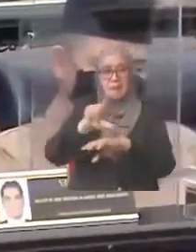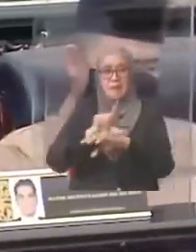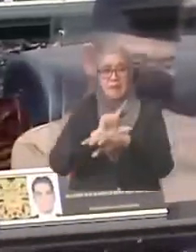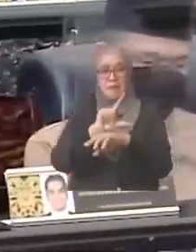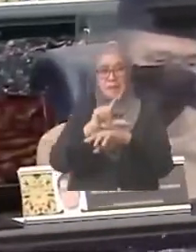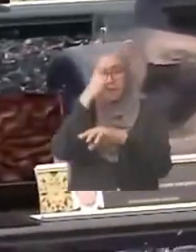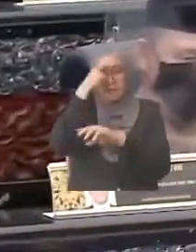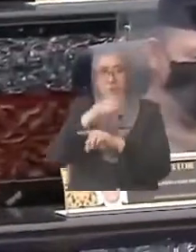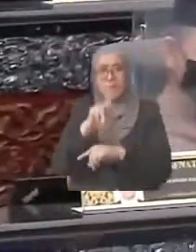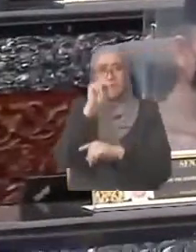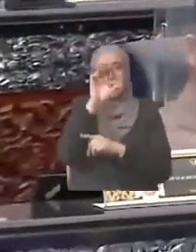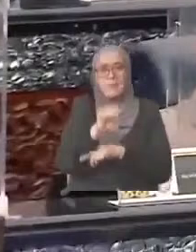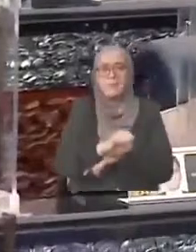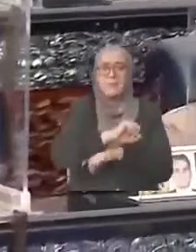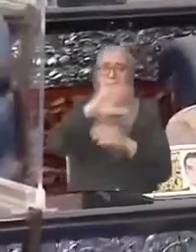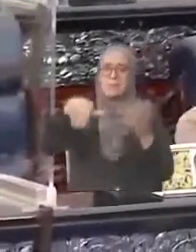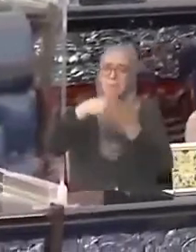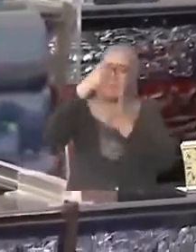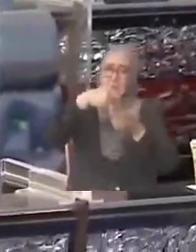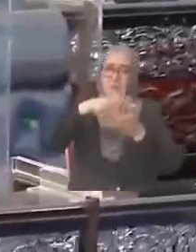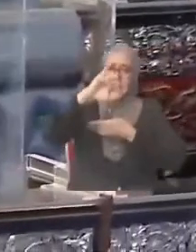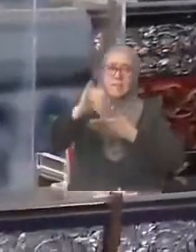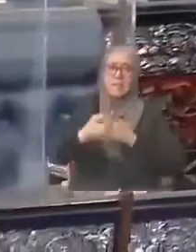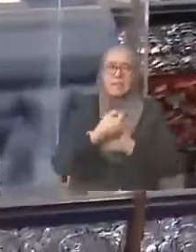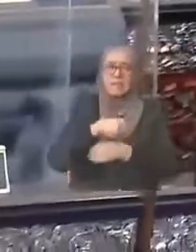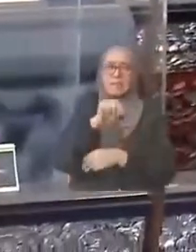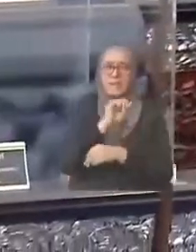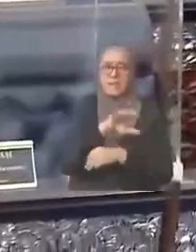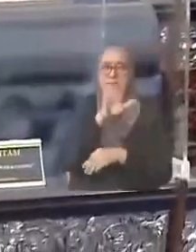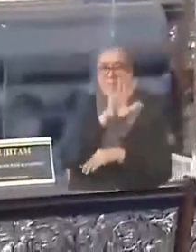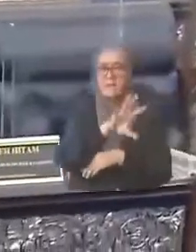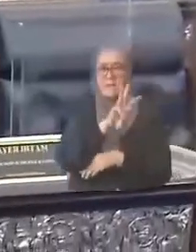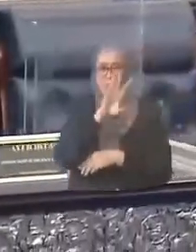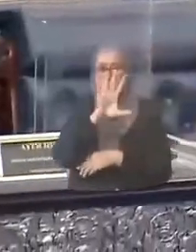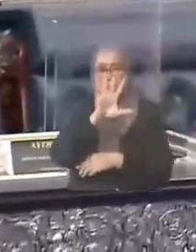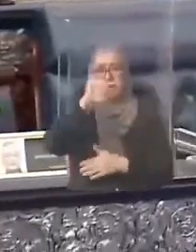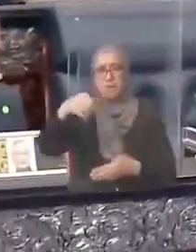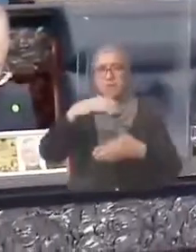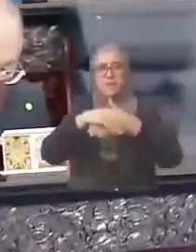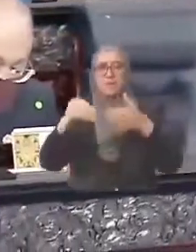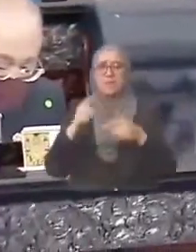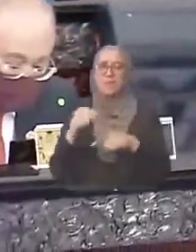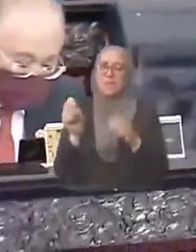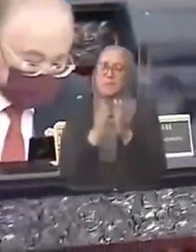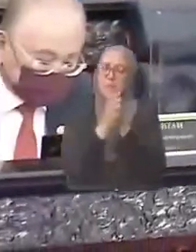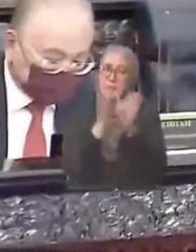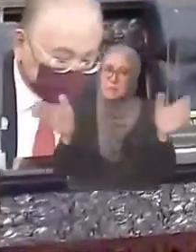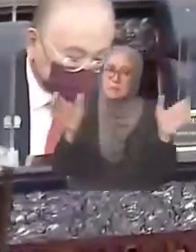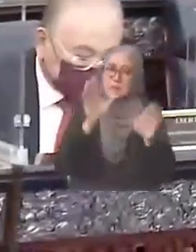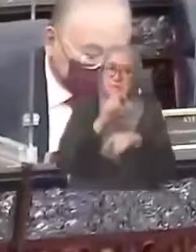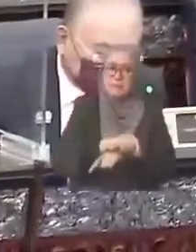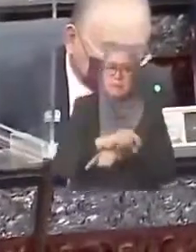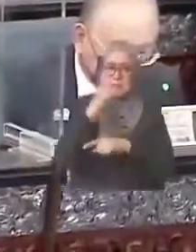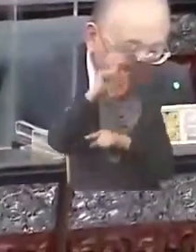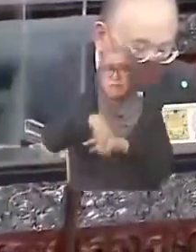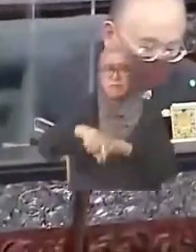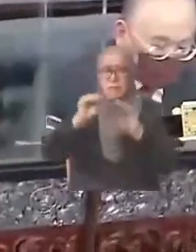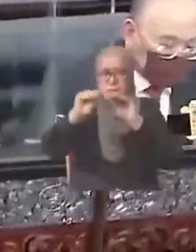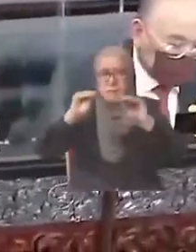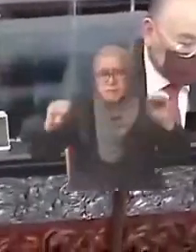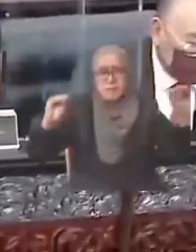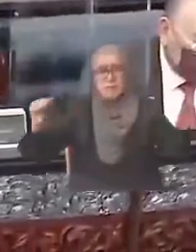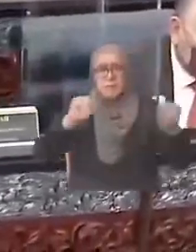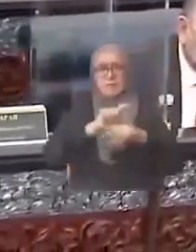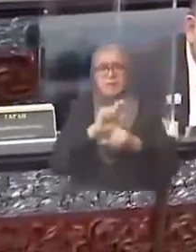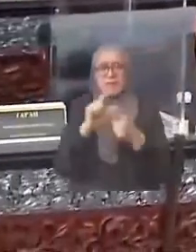kos keseluruhan projector jumlah 65000000 akhirnya kedua meluaskan sekop pengajaran takmir dibawa zakim